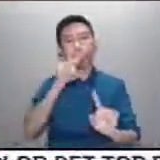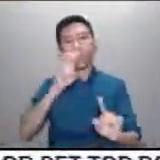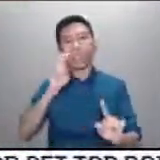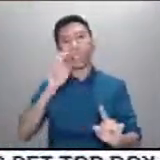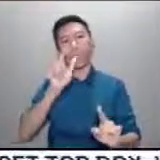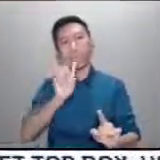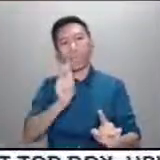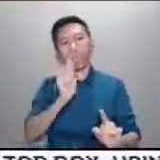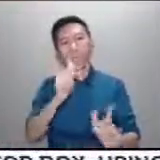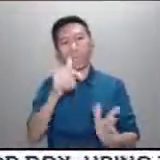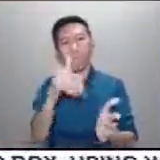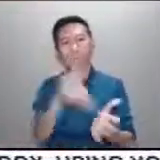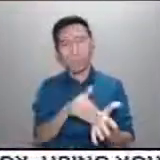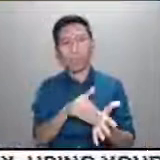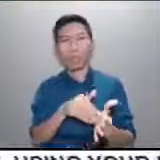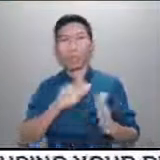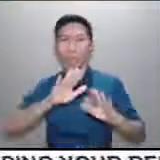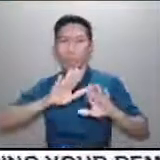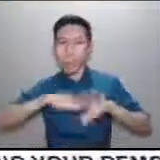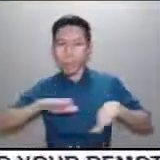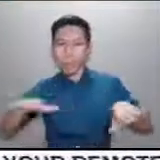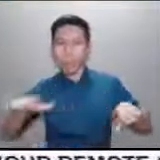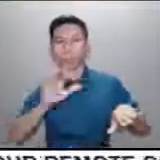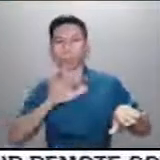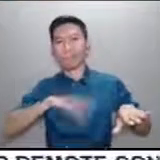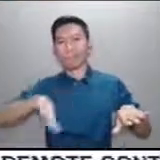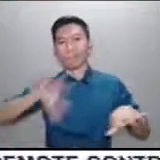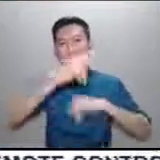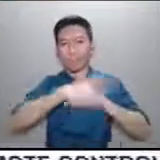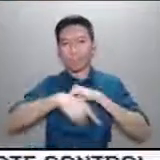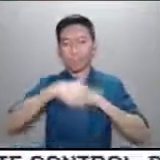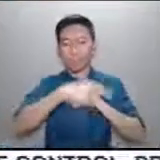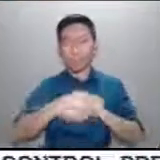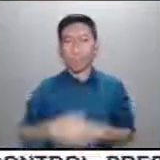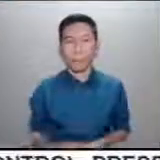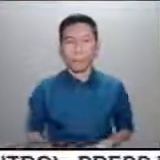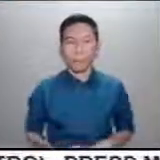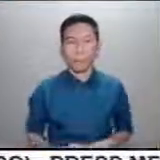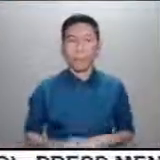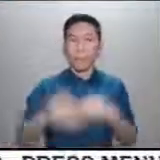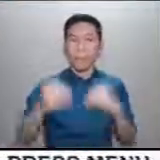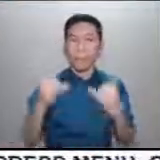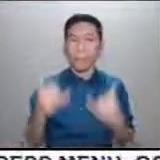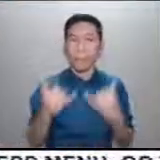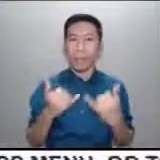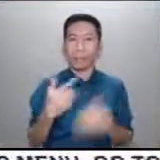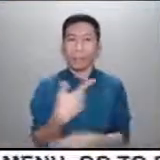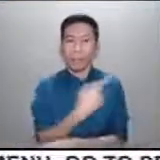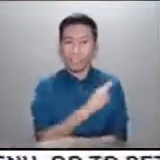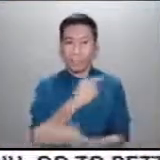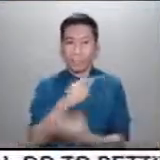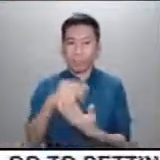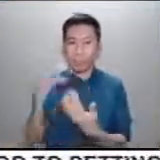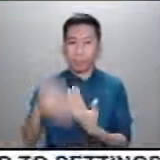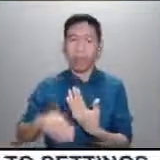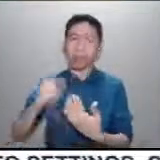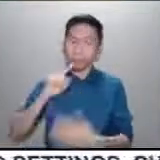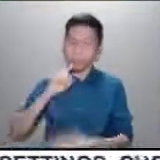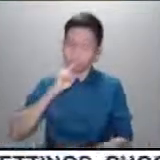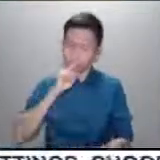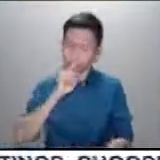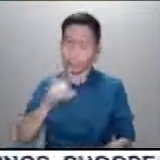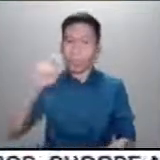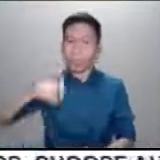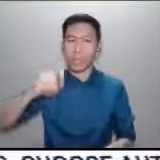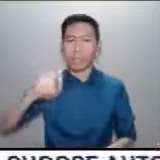na kabataan sa probinsya. Overall, itong vaccination natin, ito lang ang talagang kailangan natin para makabalik tayo dun sa